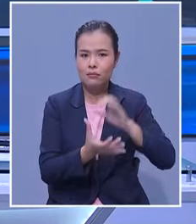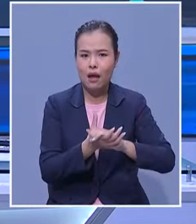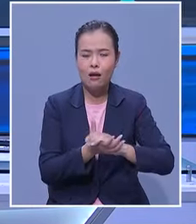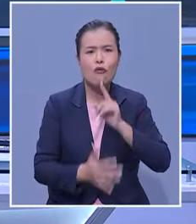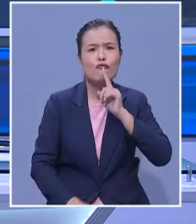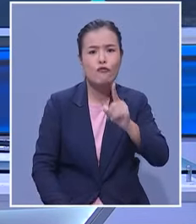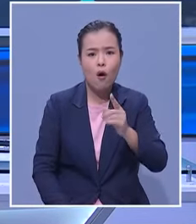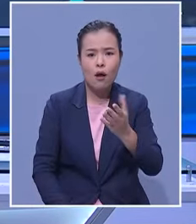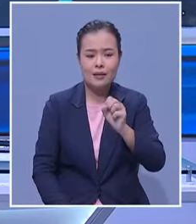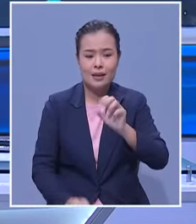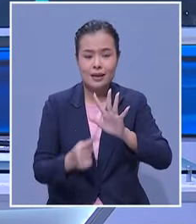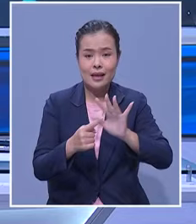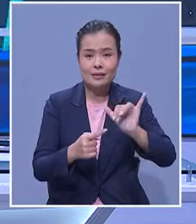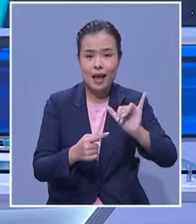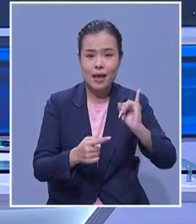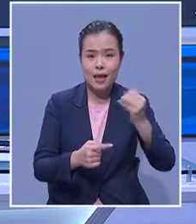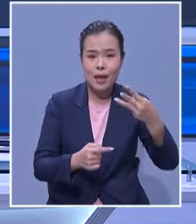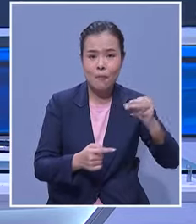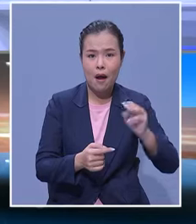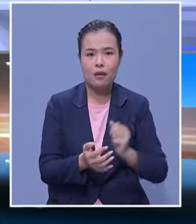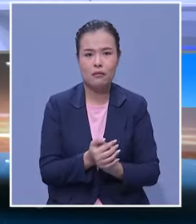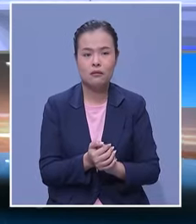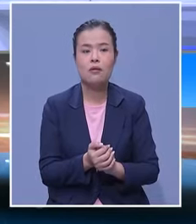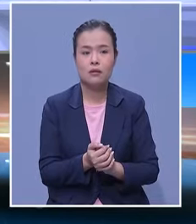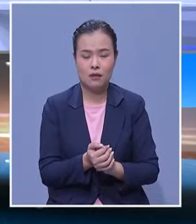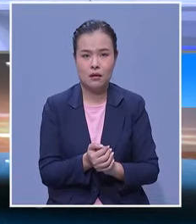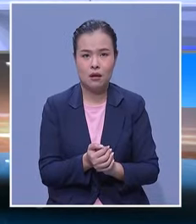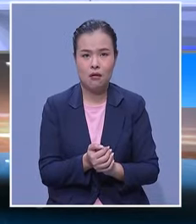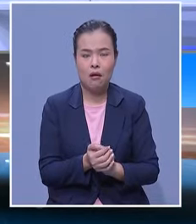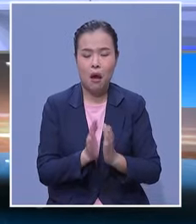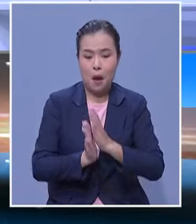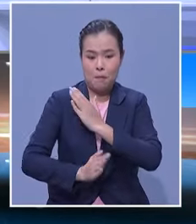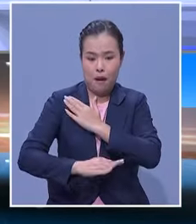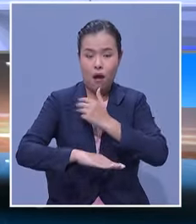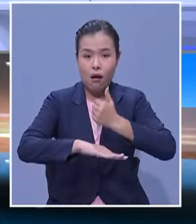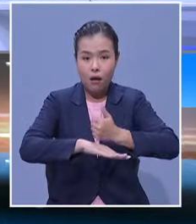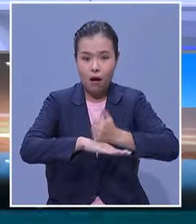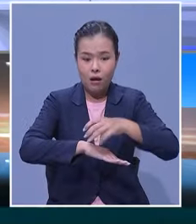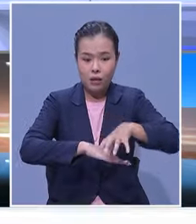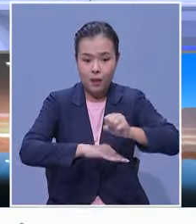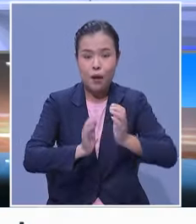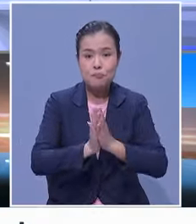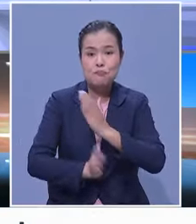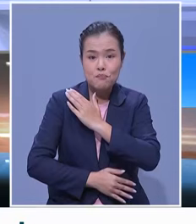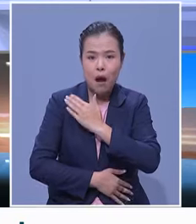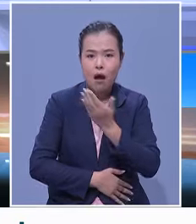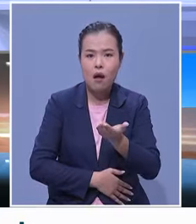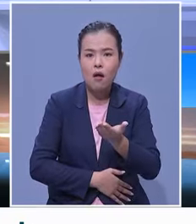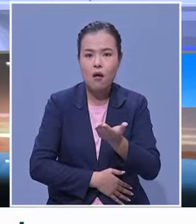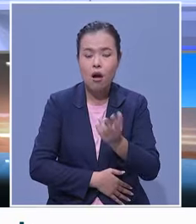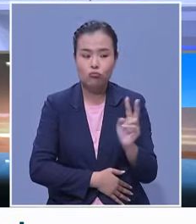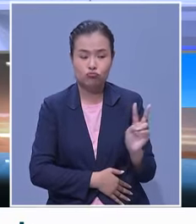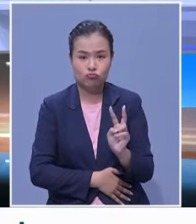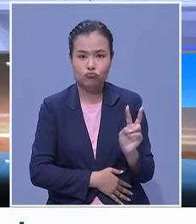ใสใหต้องรอดบอกว่าไปรู้จักกับพระรูปนึงศรัทธามากคือเป็นเจ้าสำนักสงฆ์แห่งหนึ่งแล้วปรากฏว่าพระรูปเนี้ยบอกทั้ง